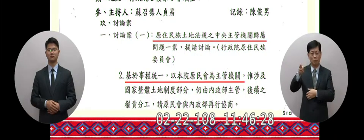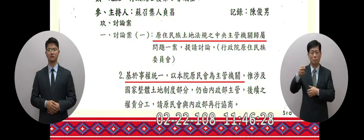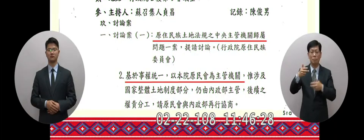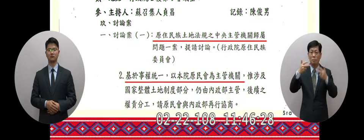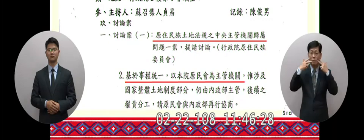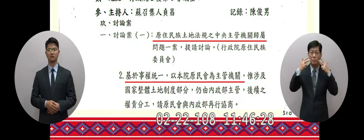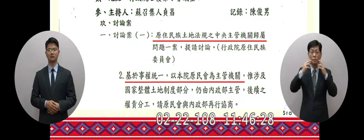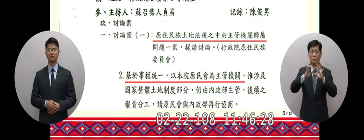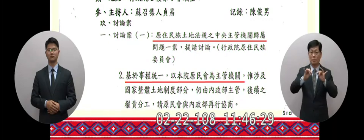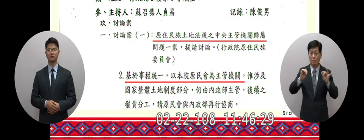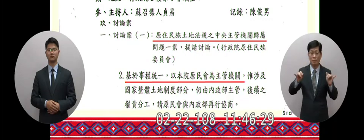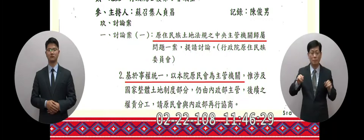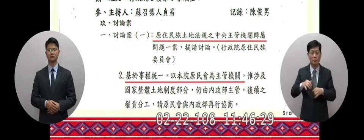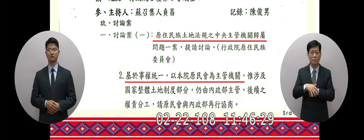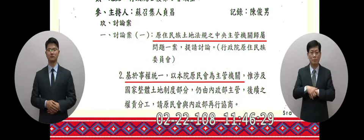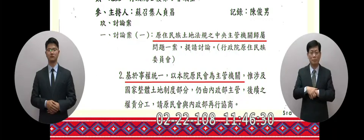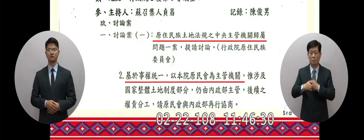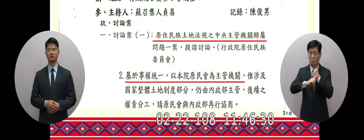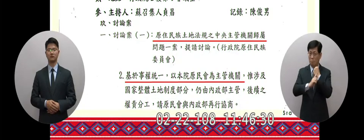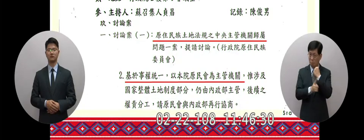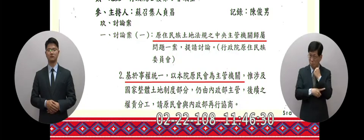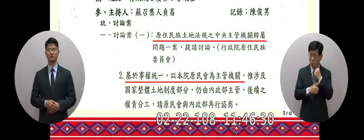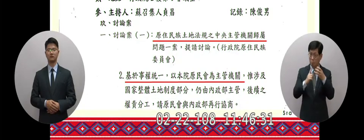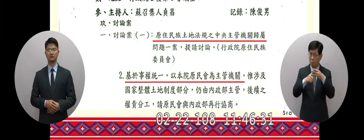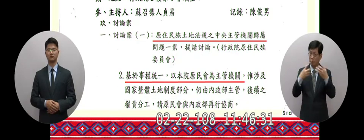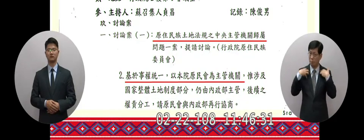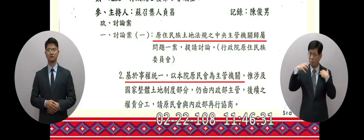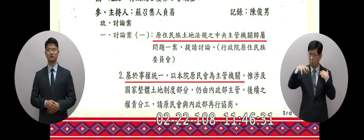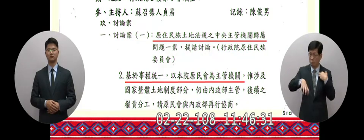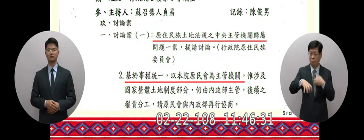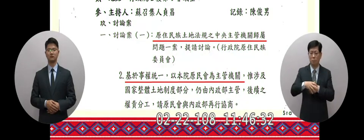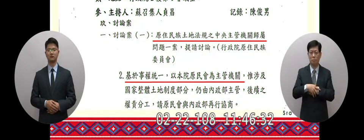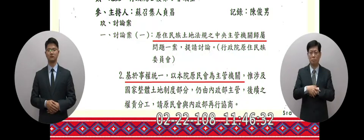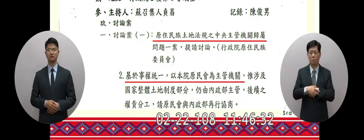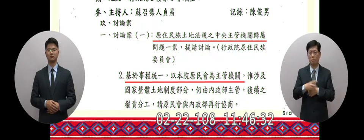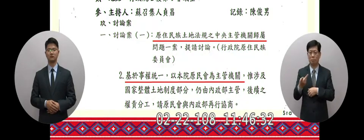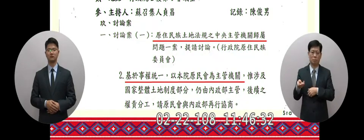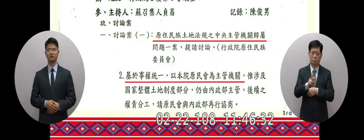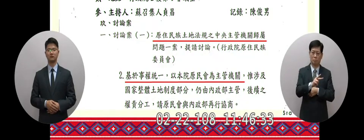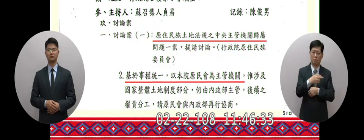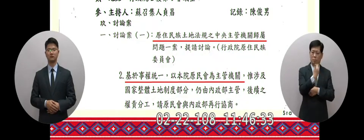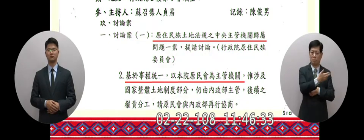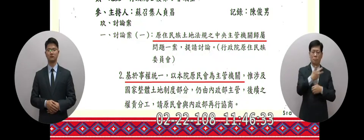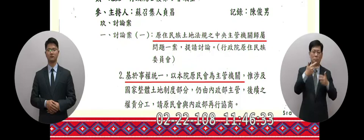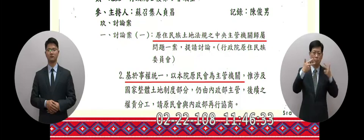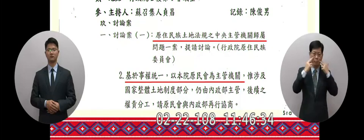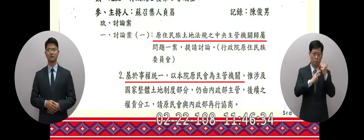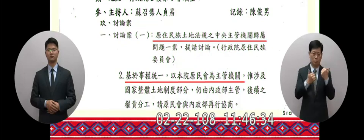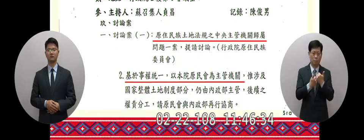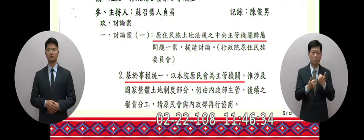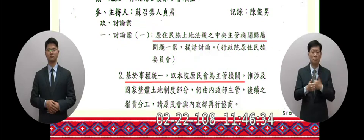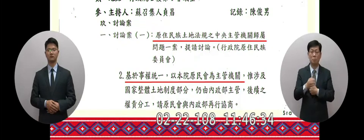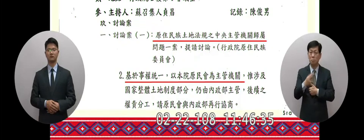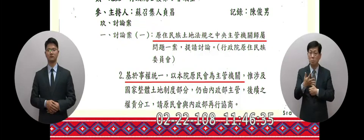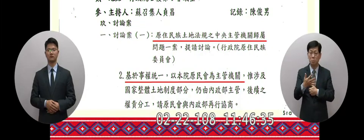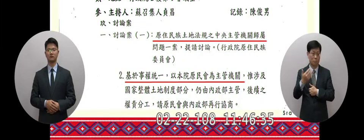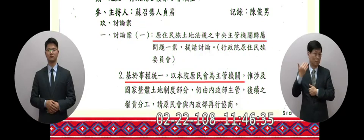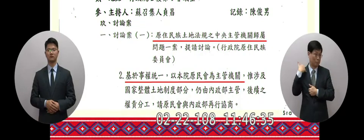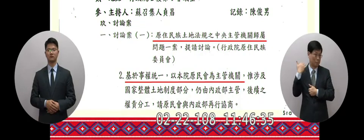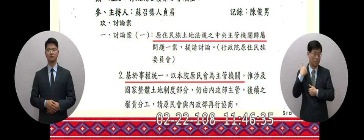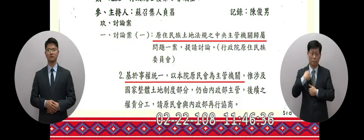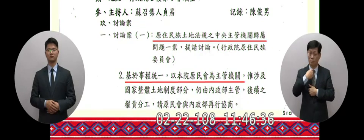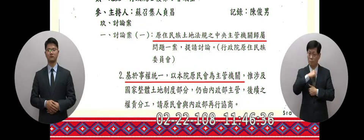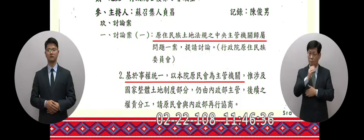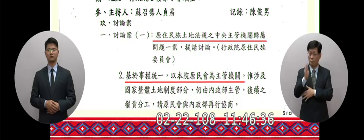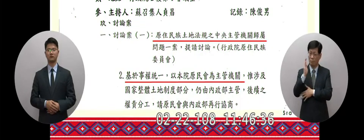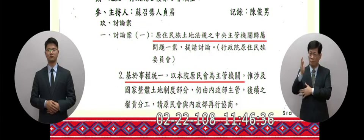住民族土地的法律的主管机关要还给原民会，因为过去啊，在台